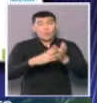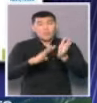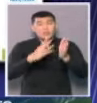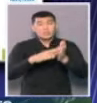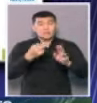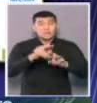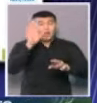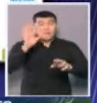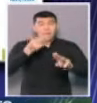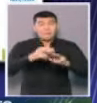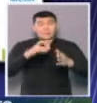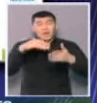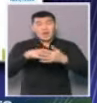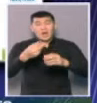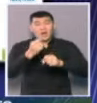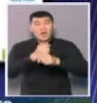91,9%, добыто